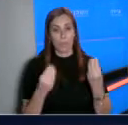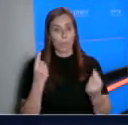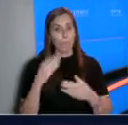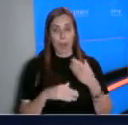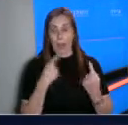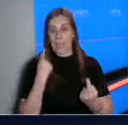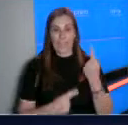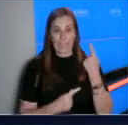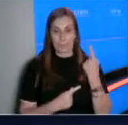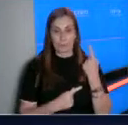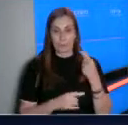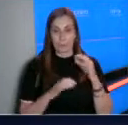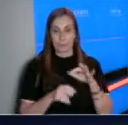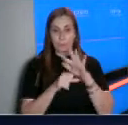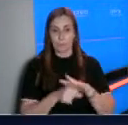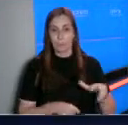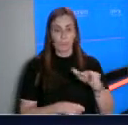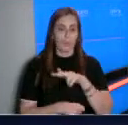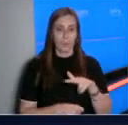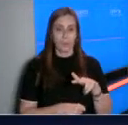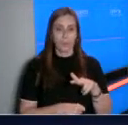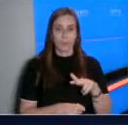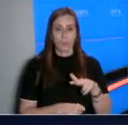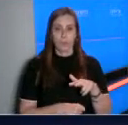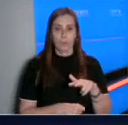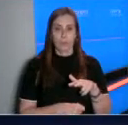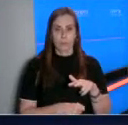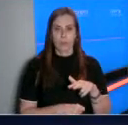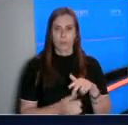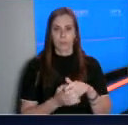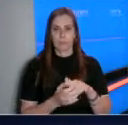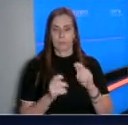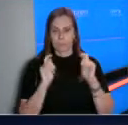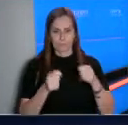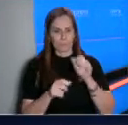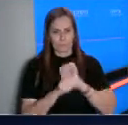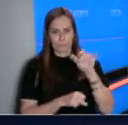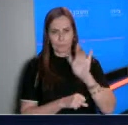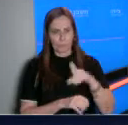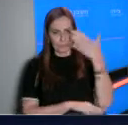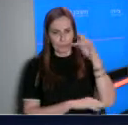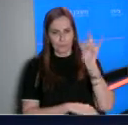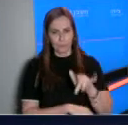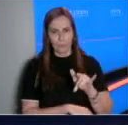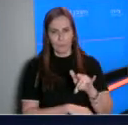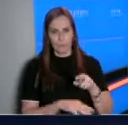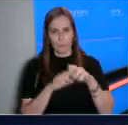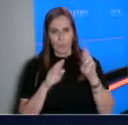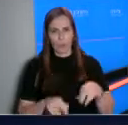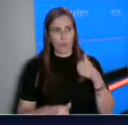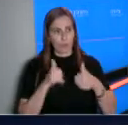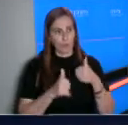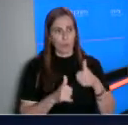חסר תקדים, בעצם הלובי הציבורי יוצא, הגשנו ערער נגד המדינה, נגד רשות